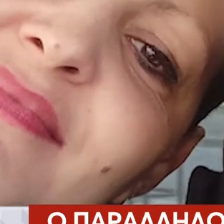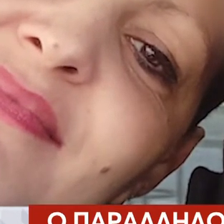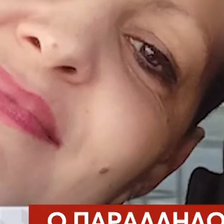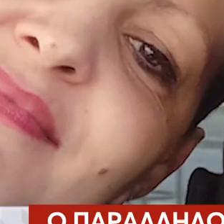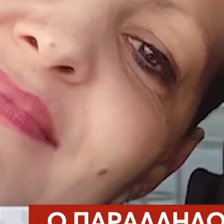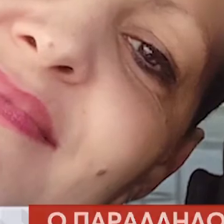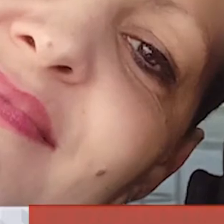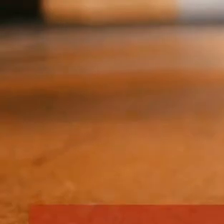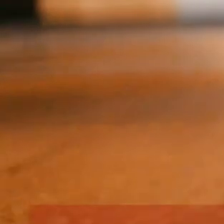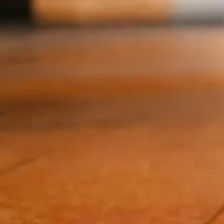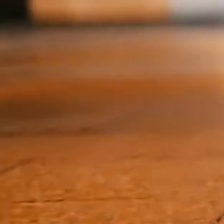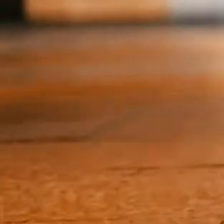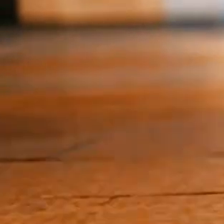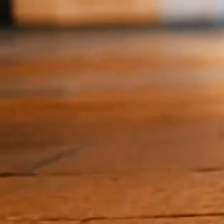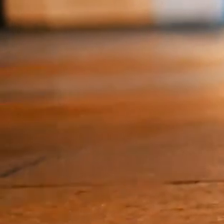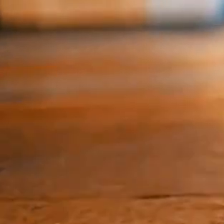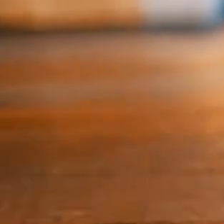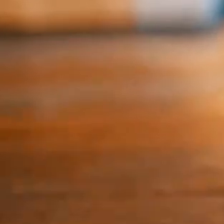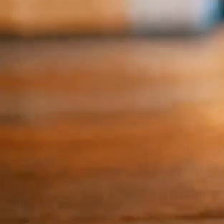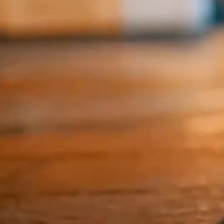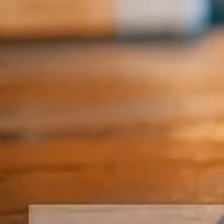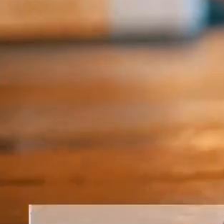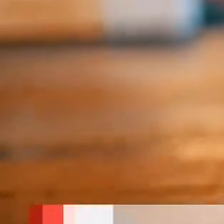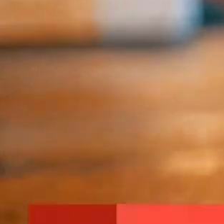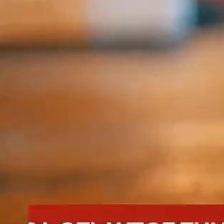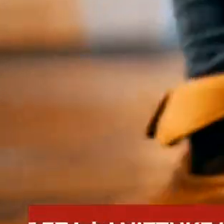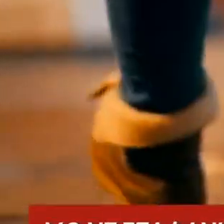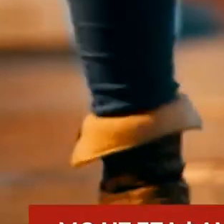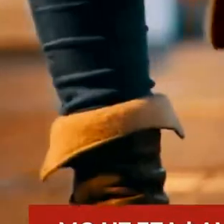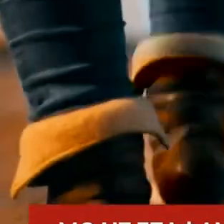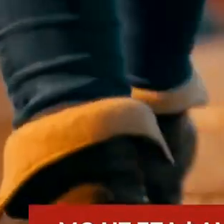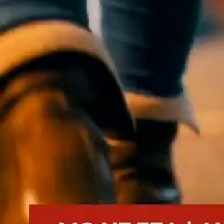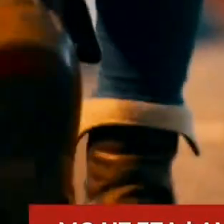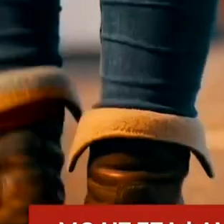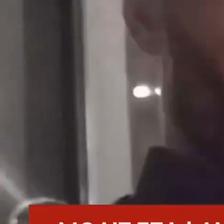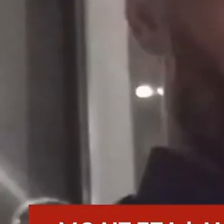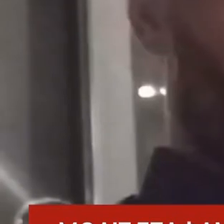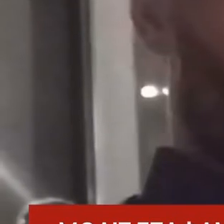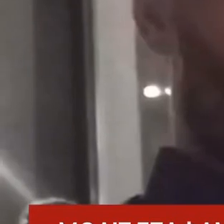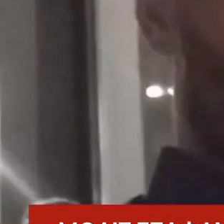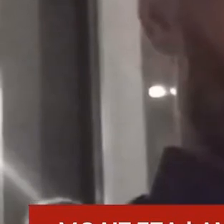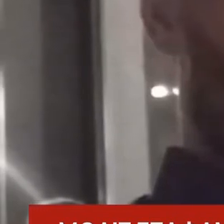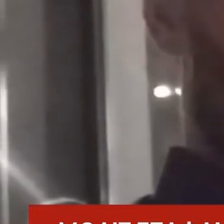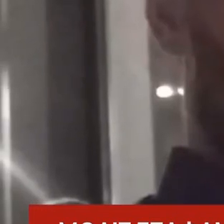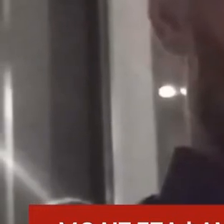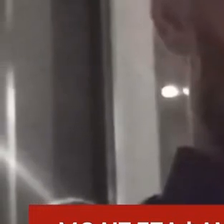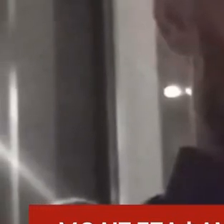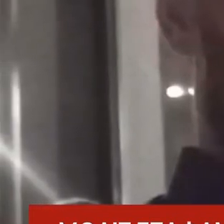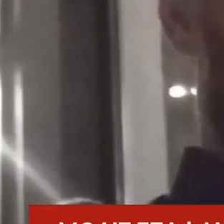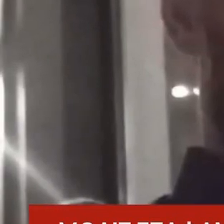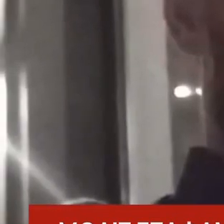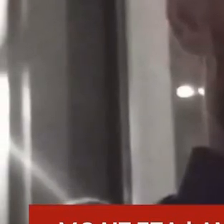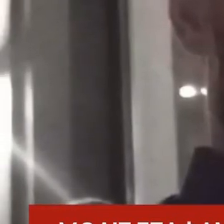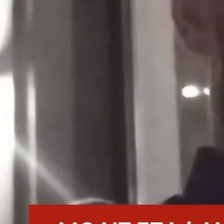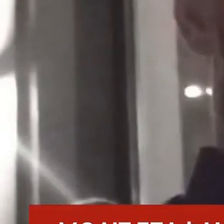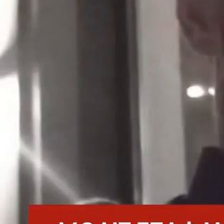θύματα για να φάει λεφτά. Η γυναίκα αυτή είχε κάνει μηνύσεις. Είχε υποβάλει περιοριστικά μέτρα, αλλά κανείς δεν κατάφερε να προστατέψει